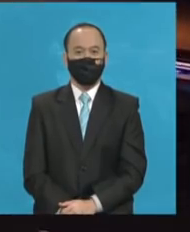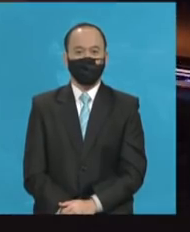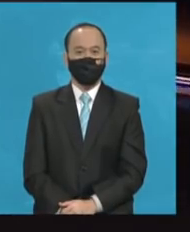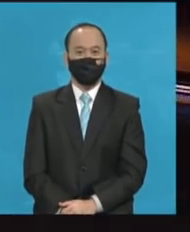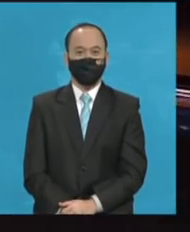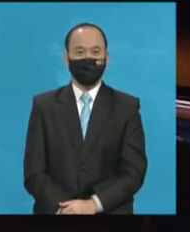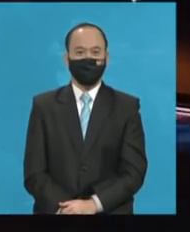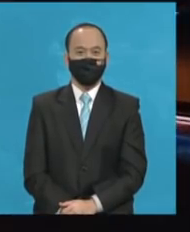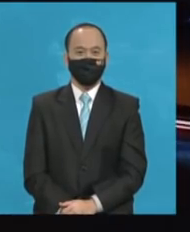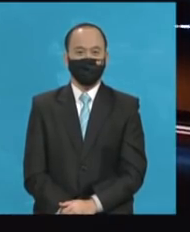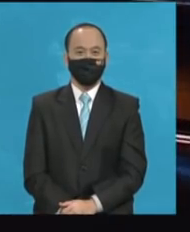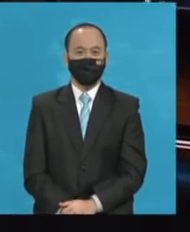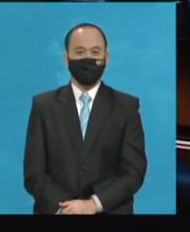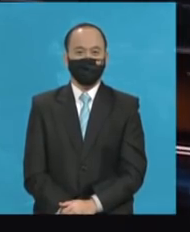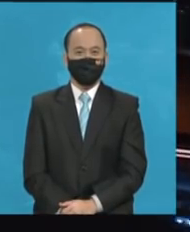hai hai